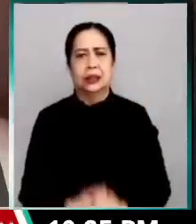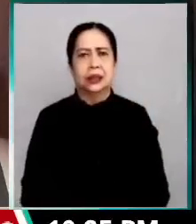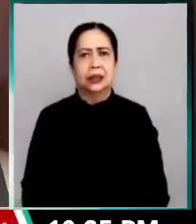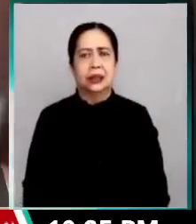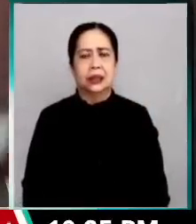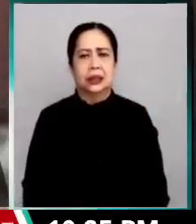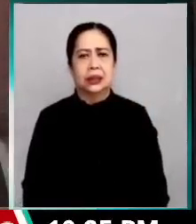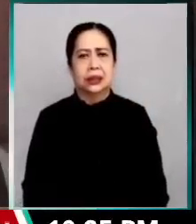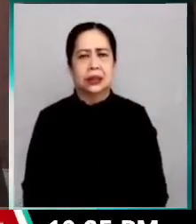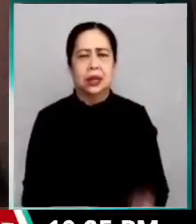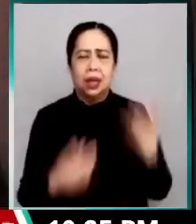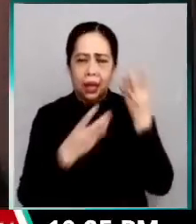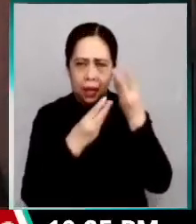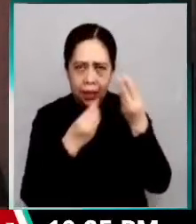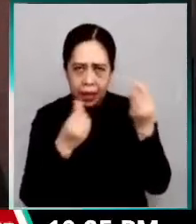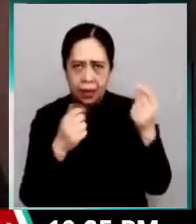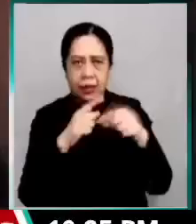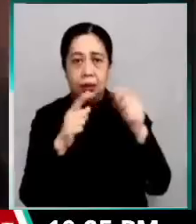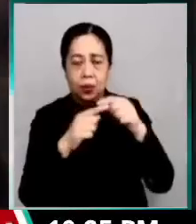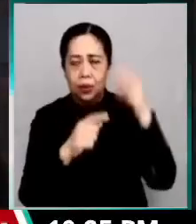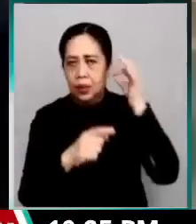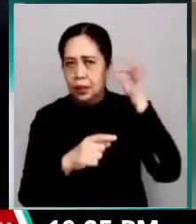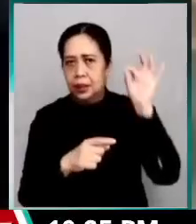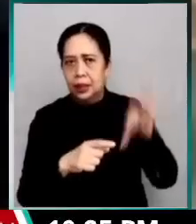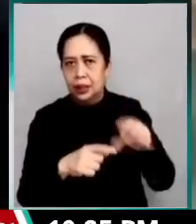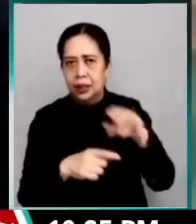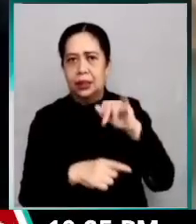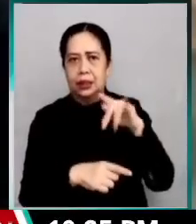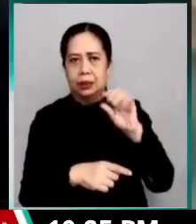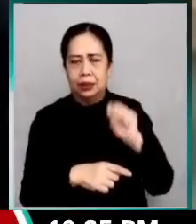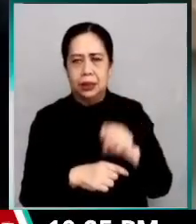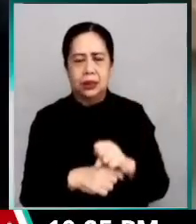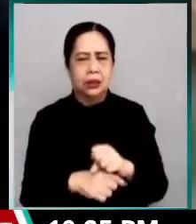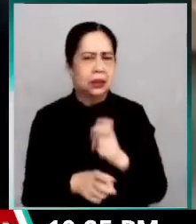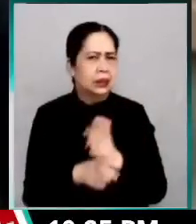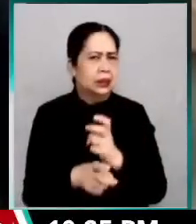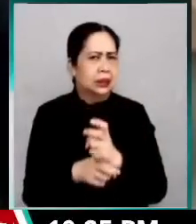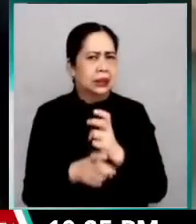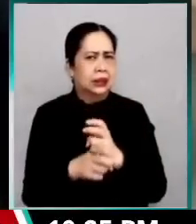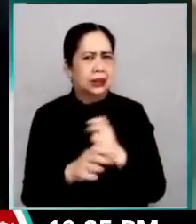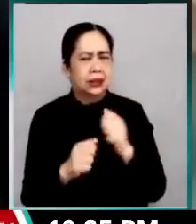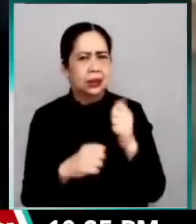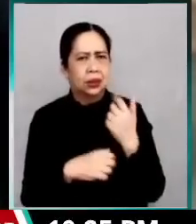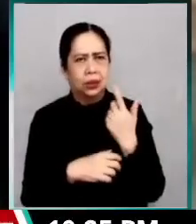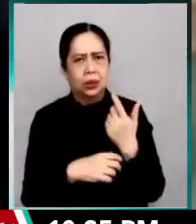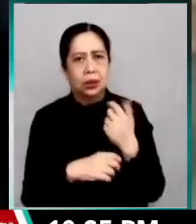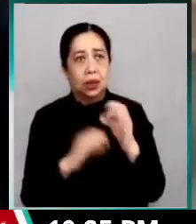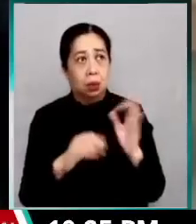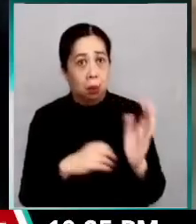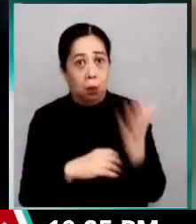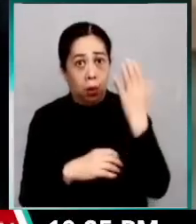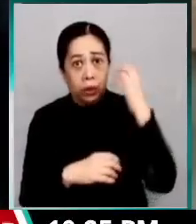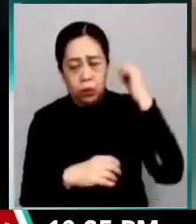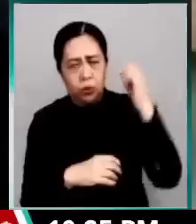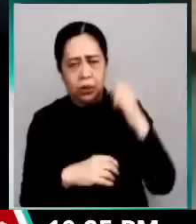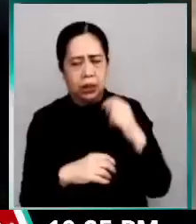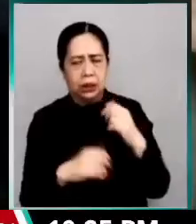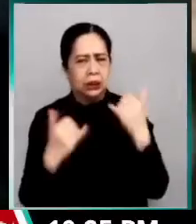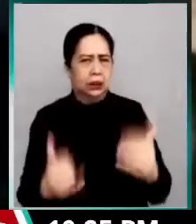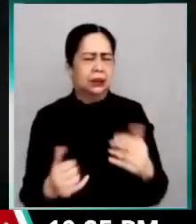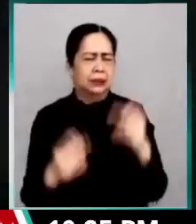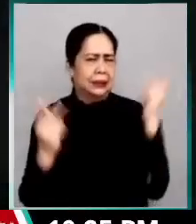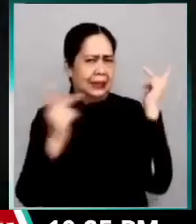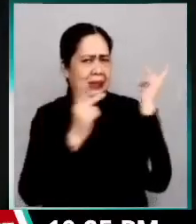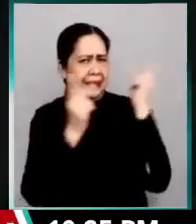ang sakit nang matanggal ang ipis. Di na kaya kapag iumaga pa yung pagkuha. Sakit na, masakit na